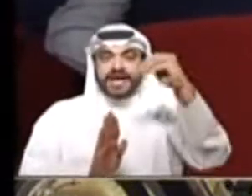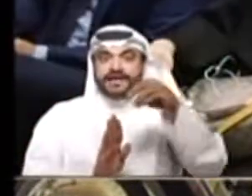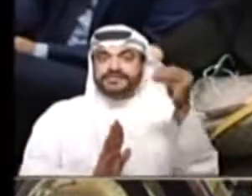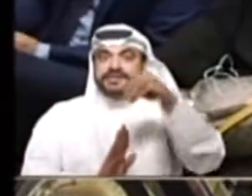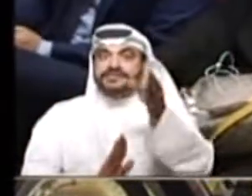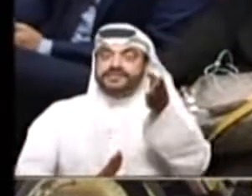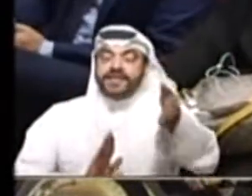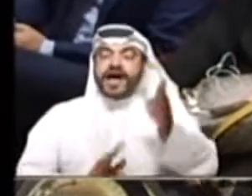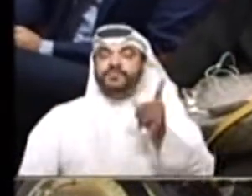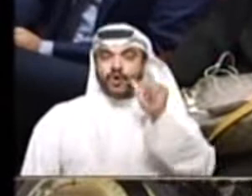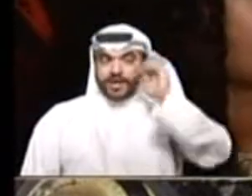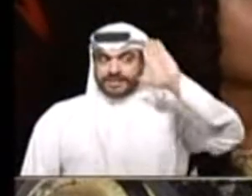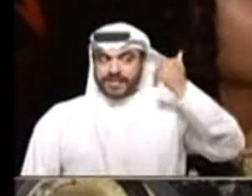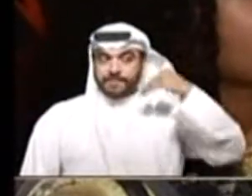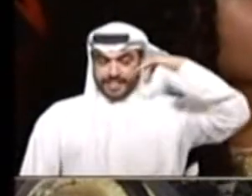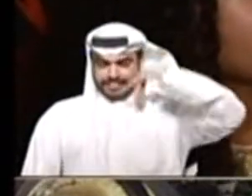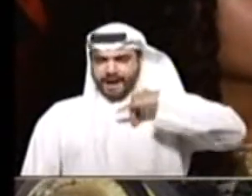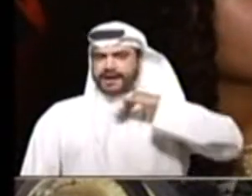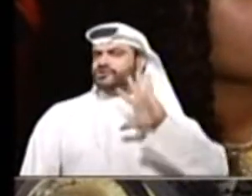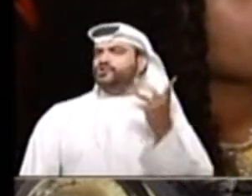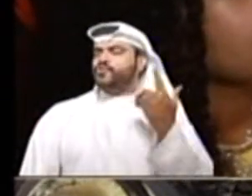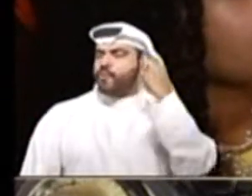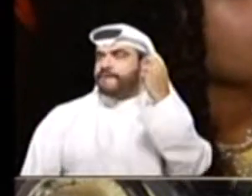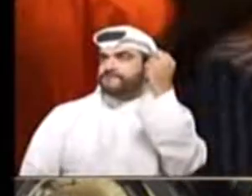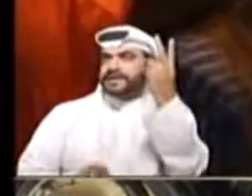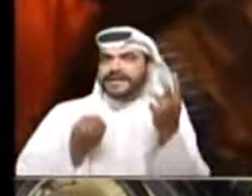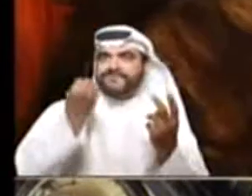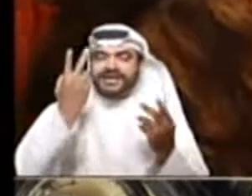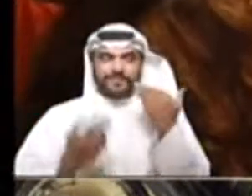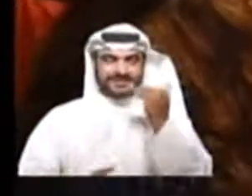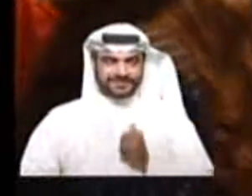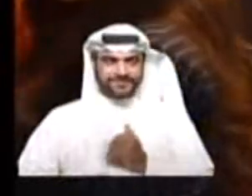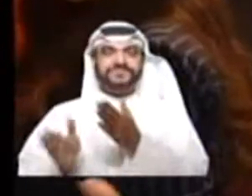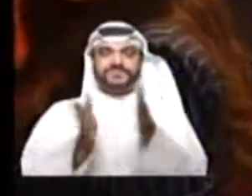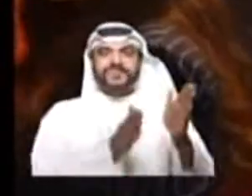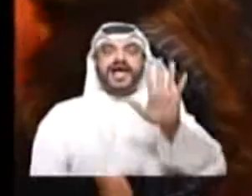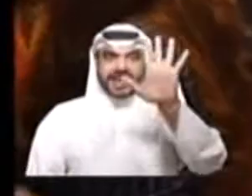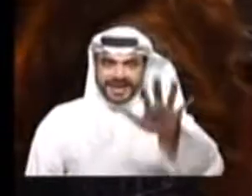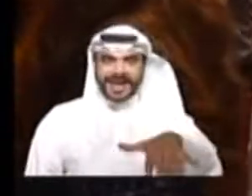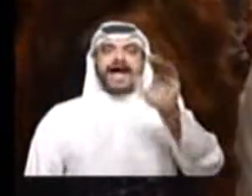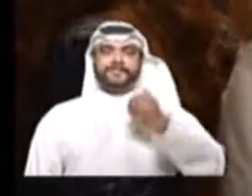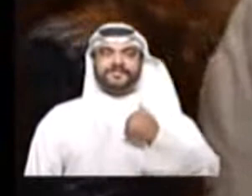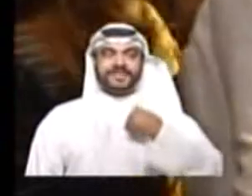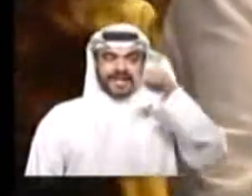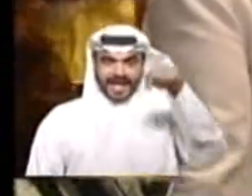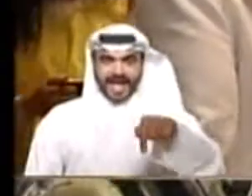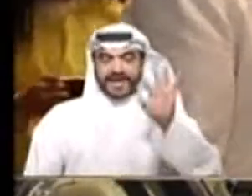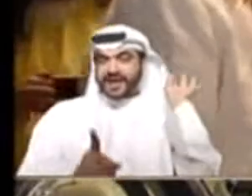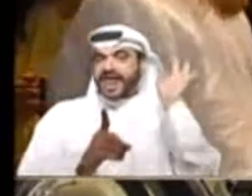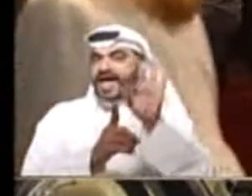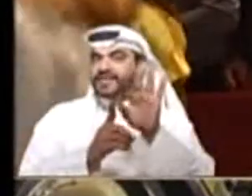واكتشاف الطاقات الإيجابية لديهم وإبراز المواهب الشابة. هذه بالفعل اللي احنا قاعدين نطمح له من